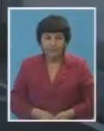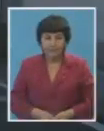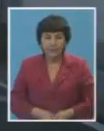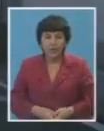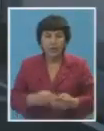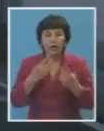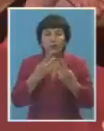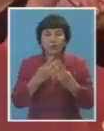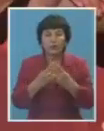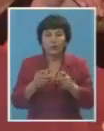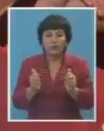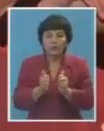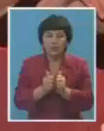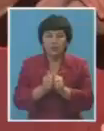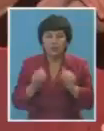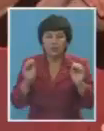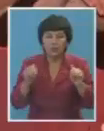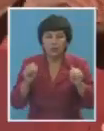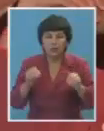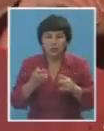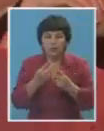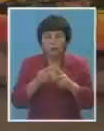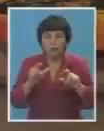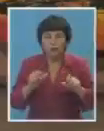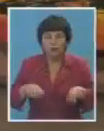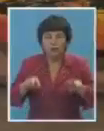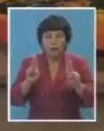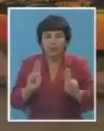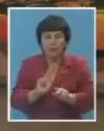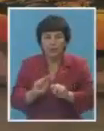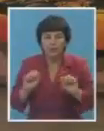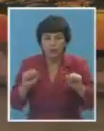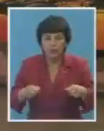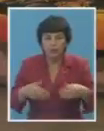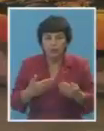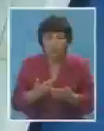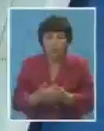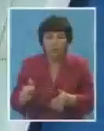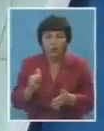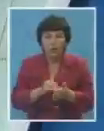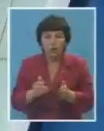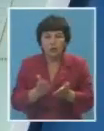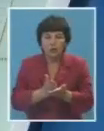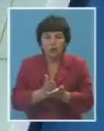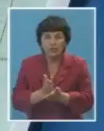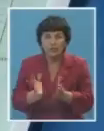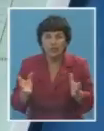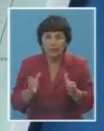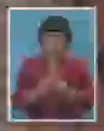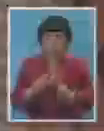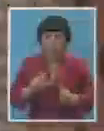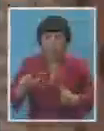Түзету мекемелері жанындағы колледждер сотталғандарға мамандық игеруге мол мүмкіндік береді. Оралда осы санаттағы бір топ